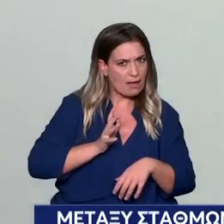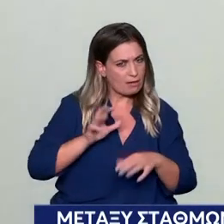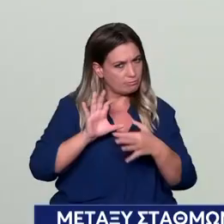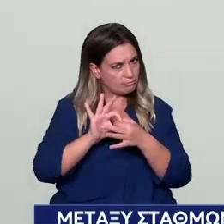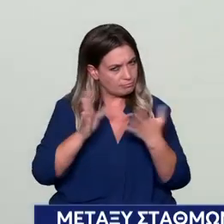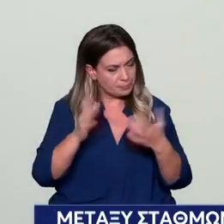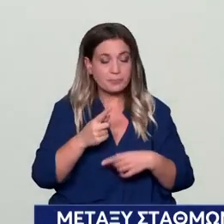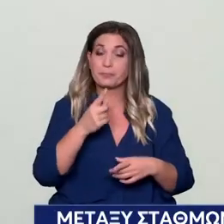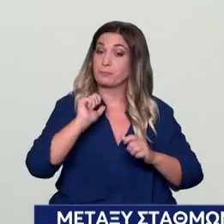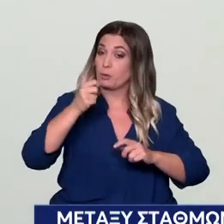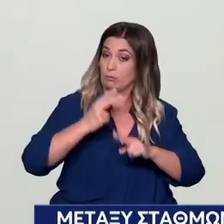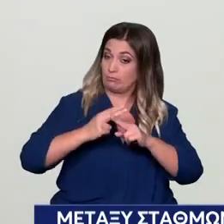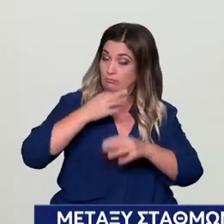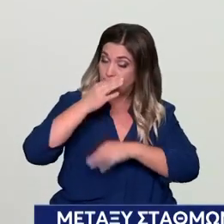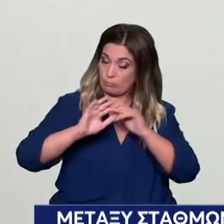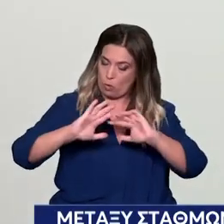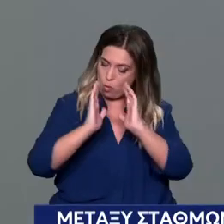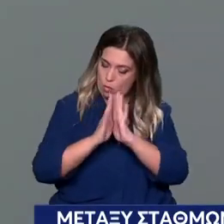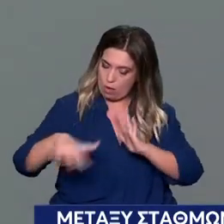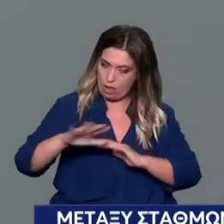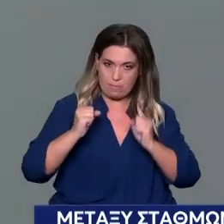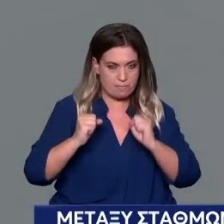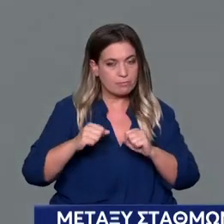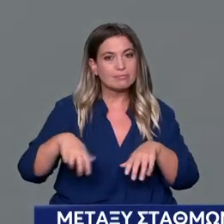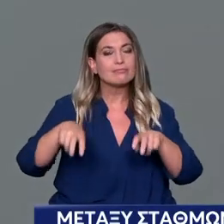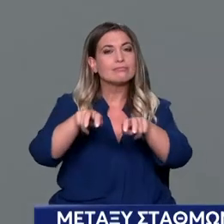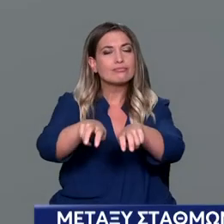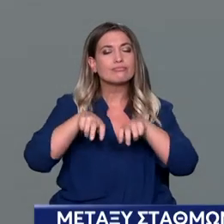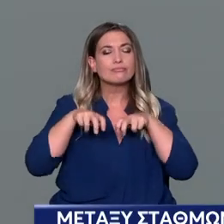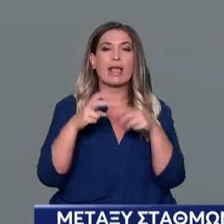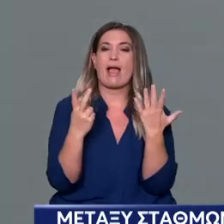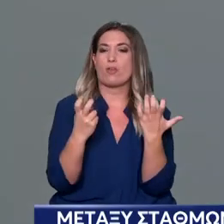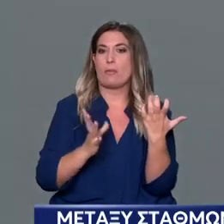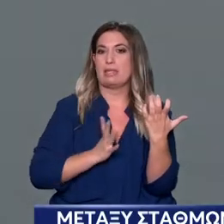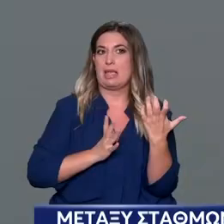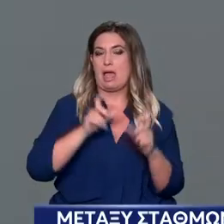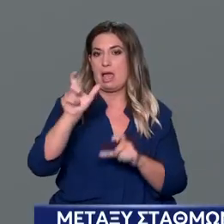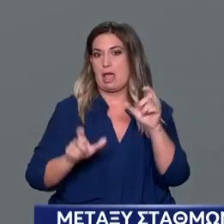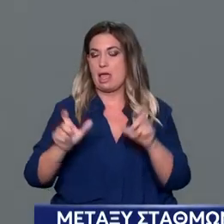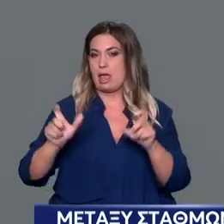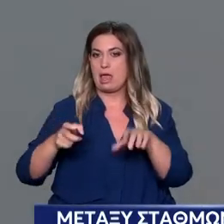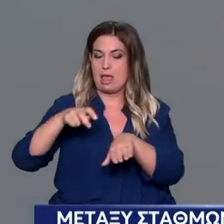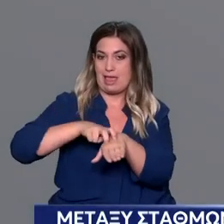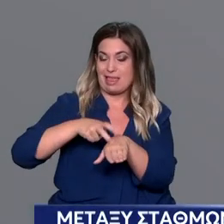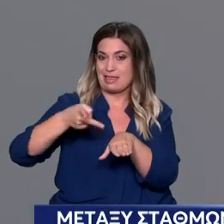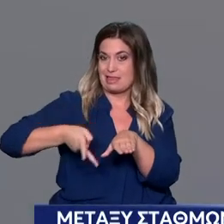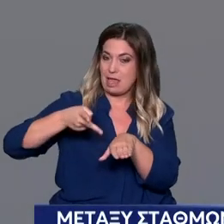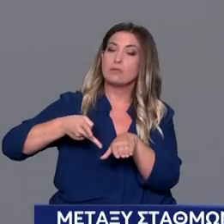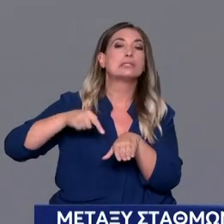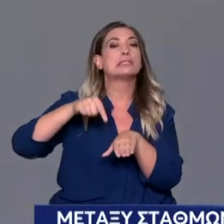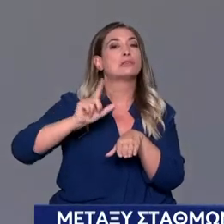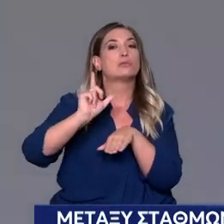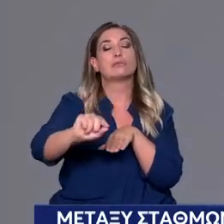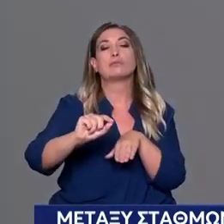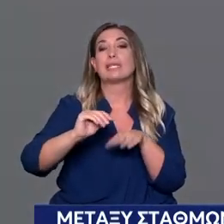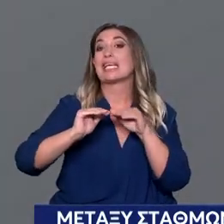οι επιβάτες είναι καλά στην υγεία τους. Το πιο σημαντικό. Περίπου 70 άτομα ήταν μέχρι και πριν από λίγο στον σταθμό της Ειρήνης.